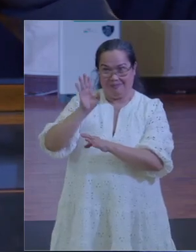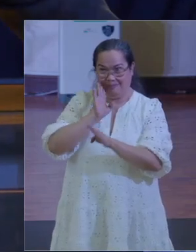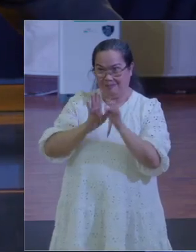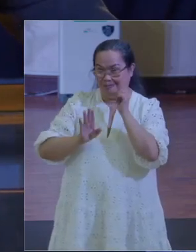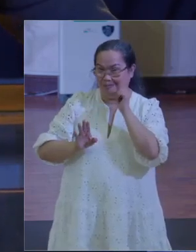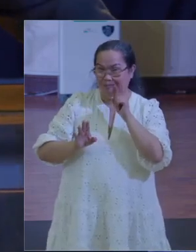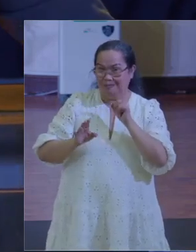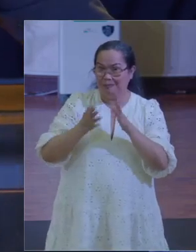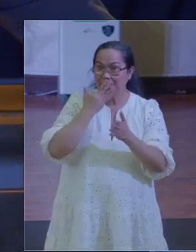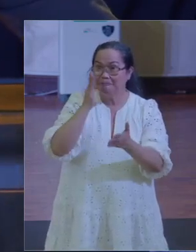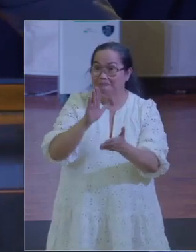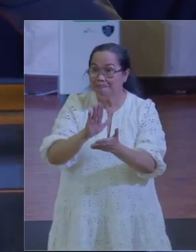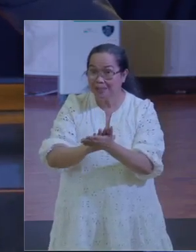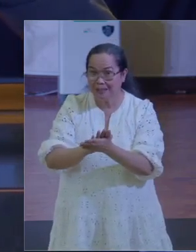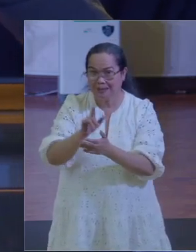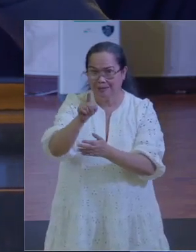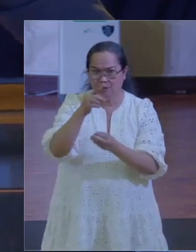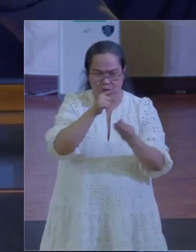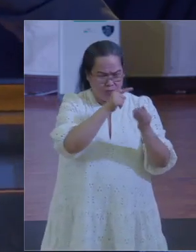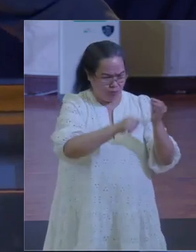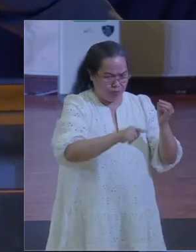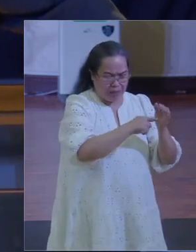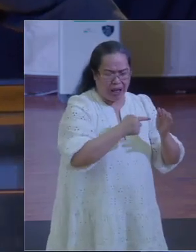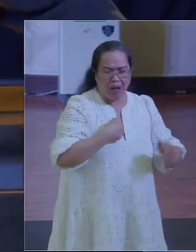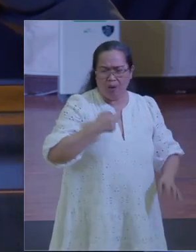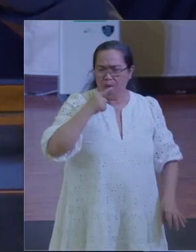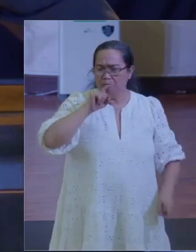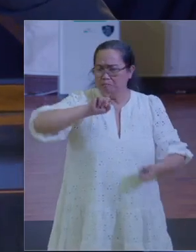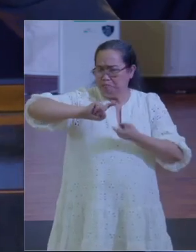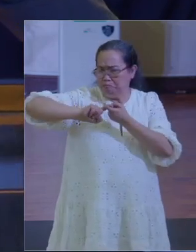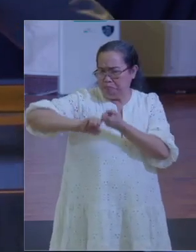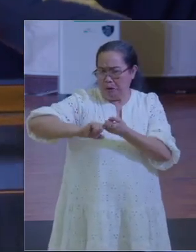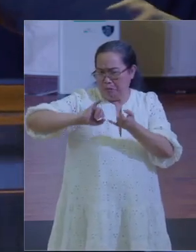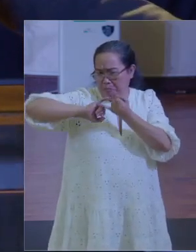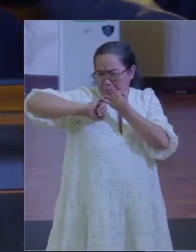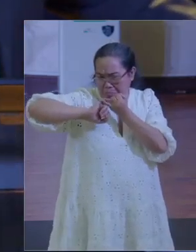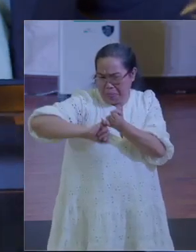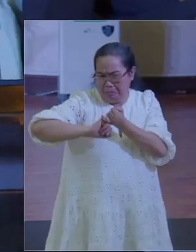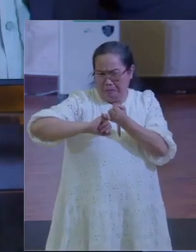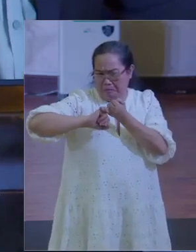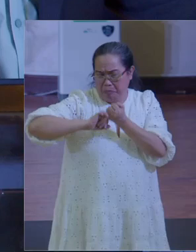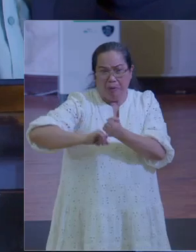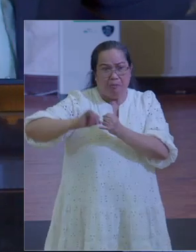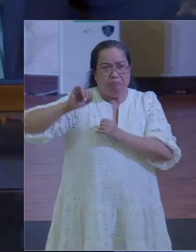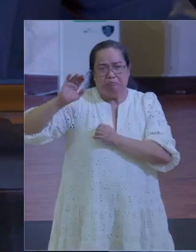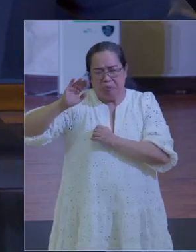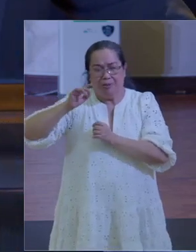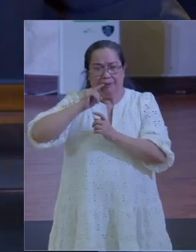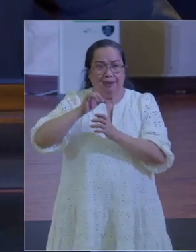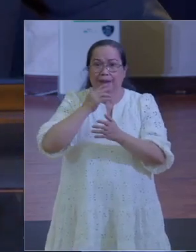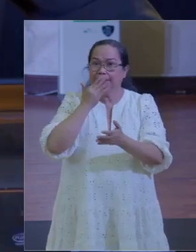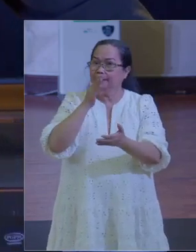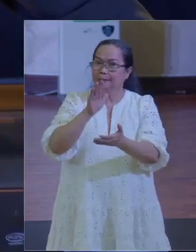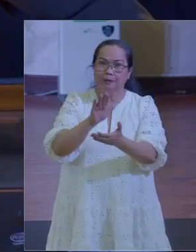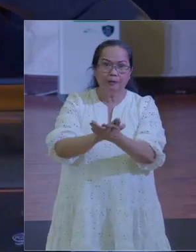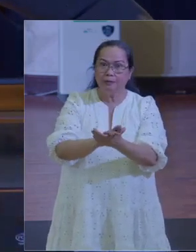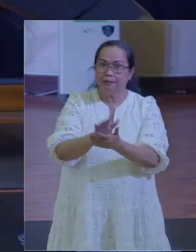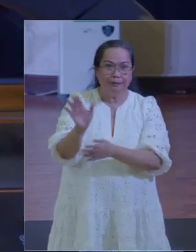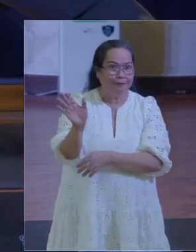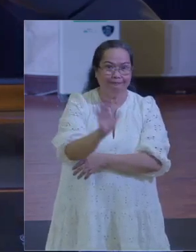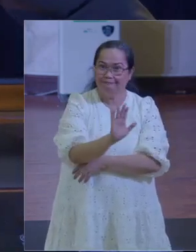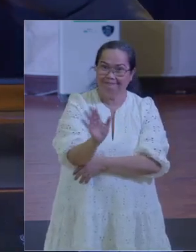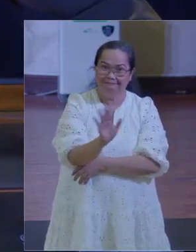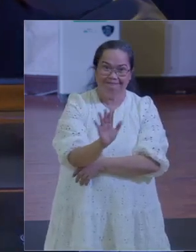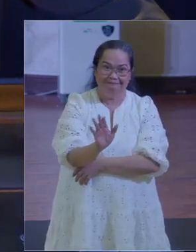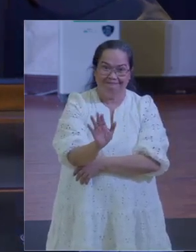sa inyong mga bumabati ko sa akin, mamatay na sana kayo. No, di siyempre, di ba hindi maganda yun? So kailangan kausapin